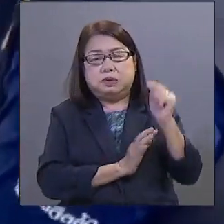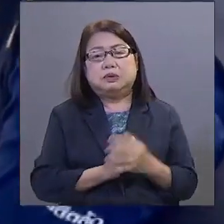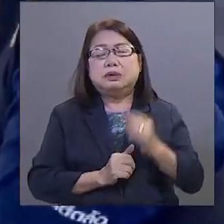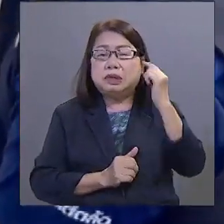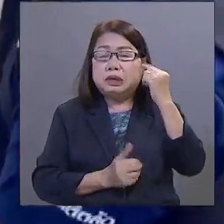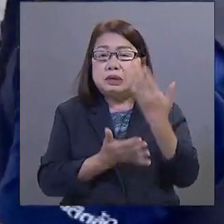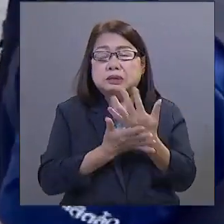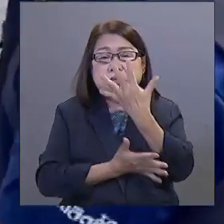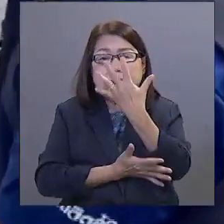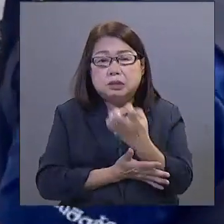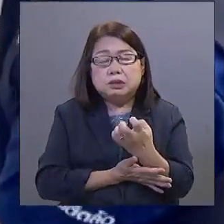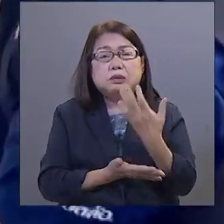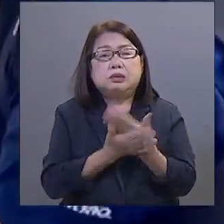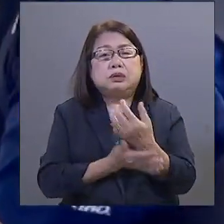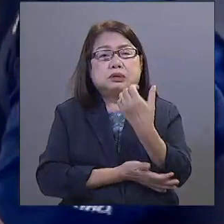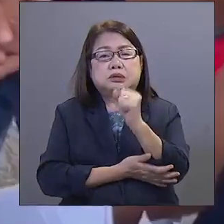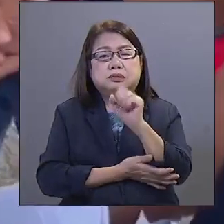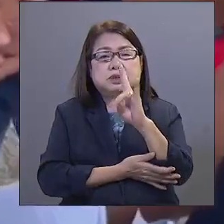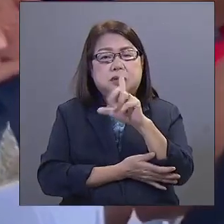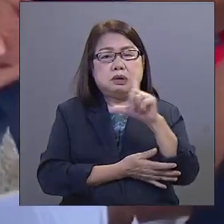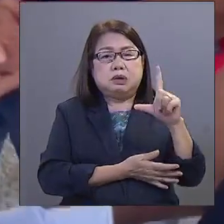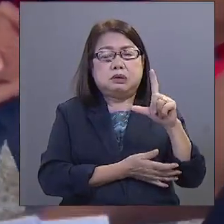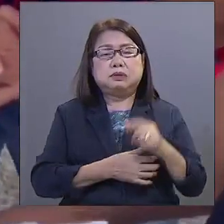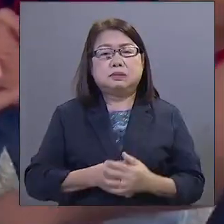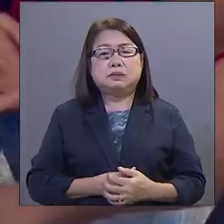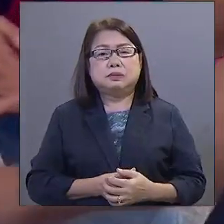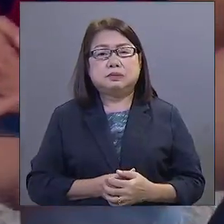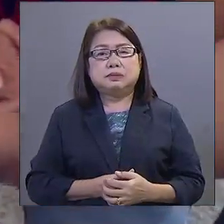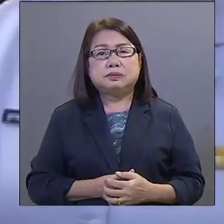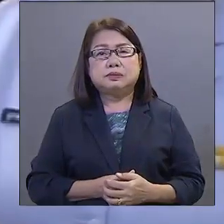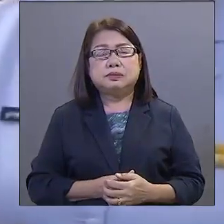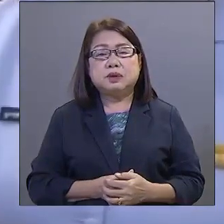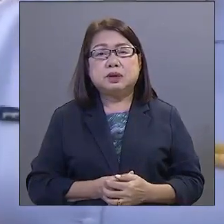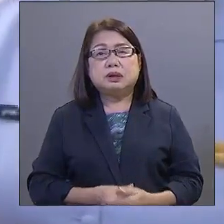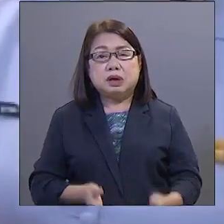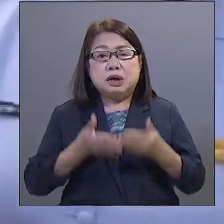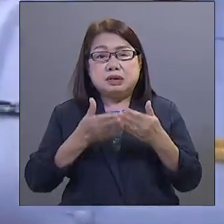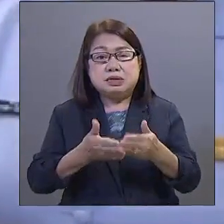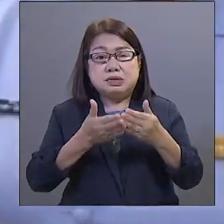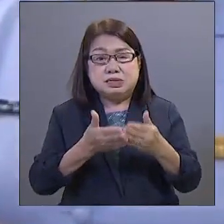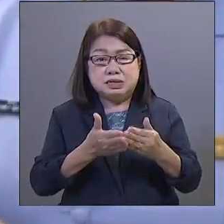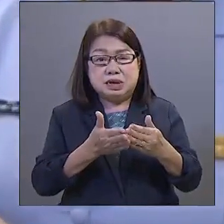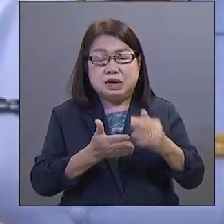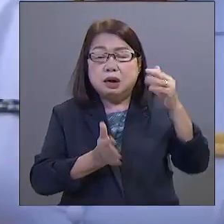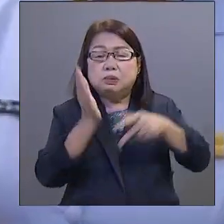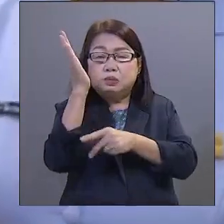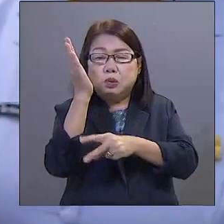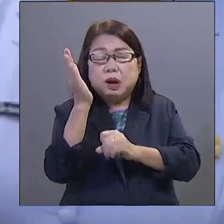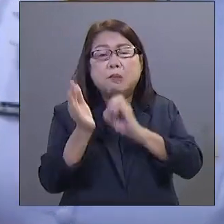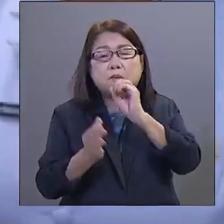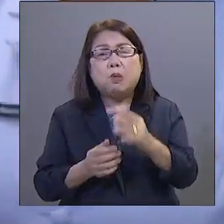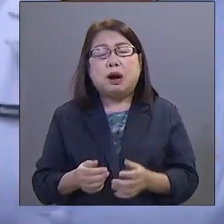ามูลค่าความเสียหายกว่า17ล้านบาทค่ะด้านเจ้าท่าภูมิภาคสาขาภูเก็ตก็คาดการว่าต้นเพลิงนั้นเกิดจาก